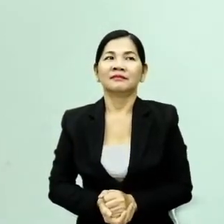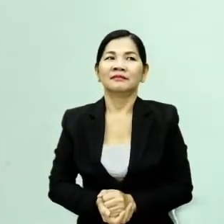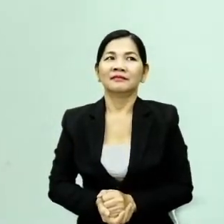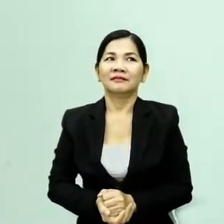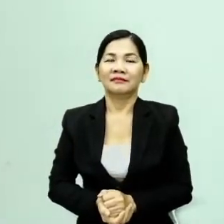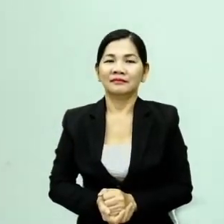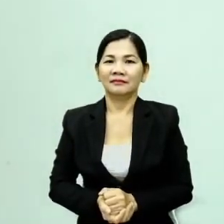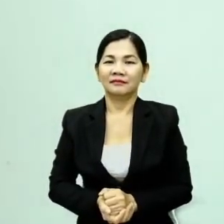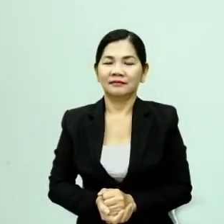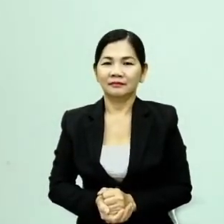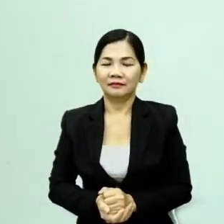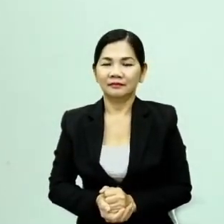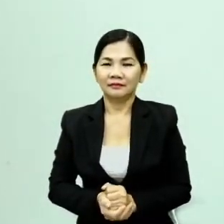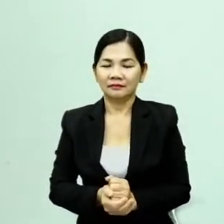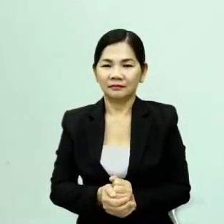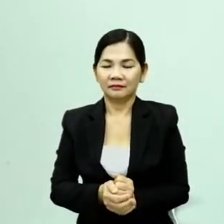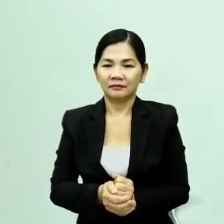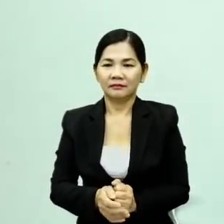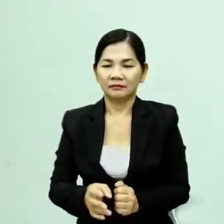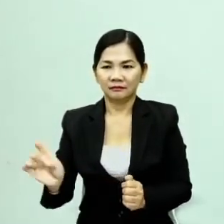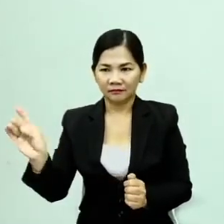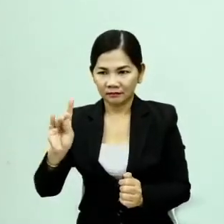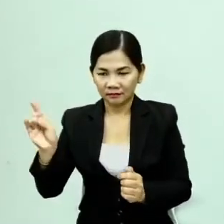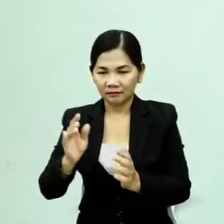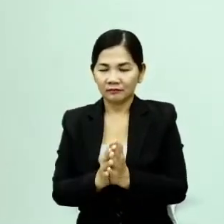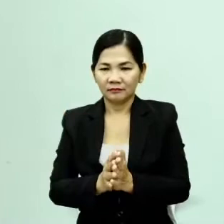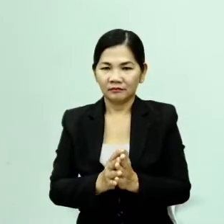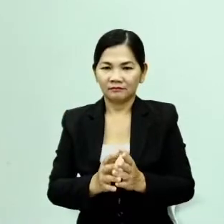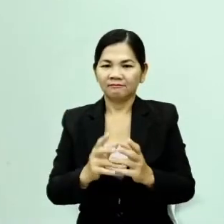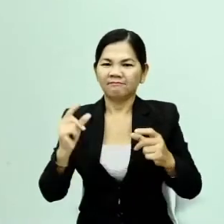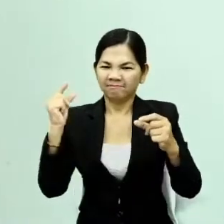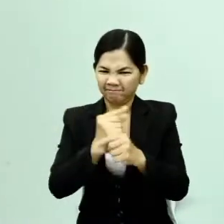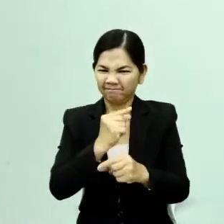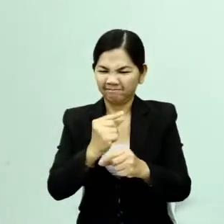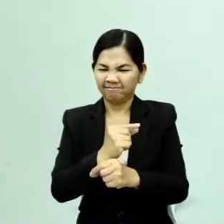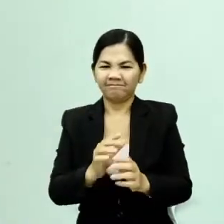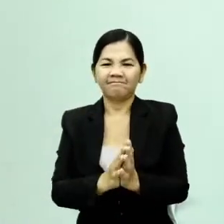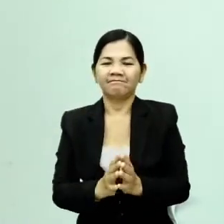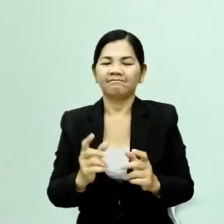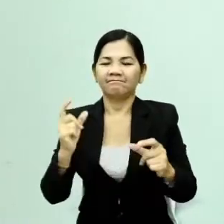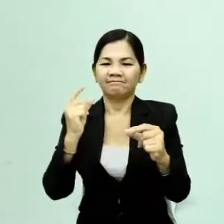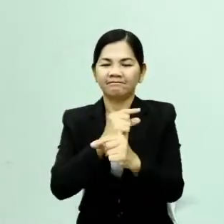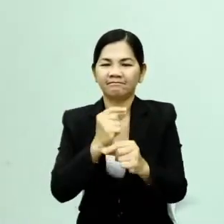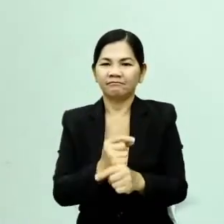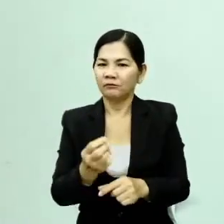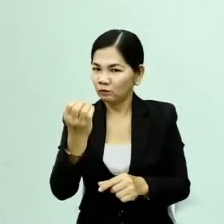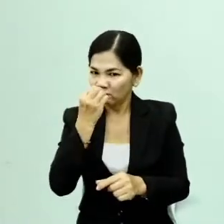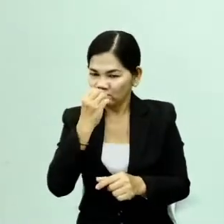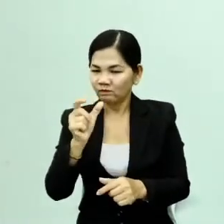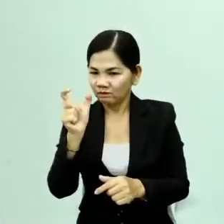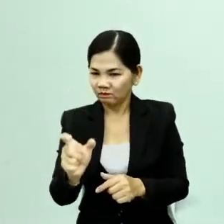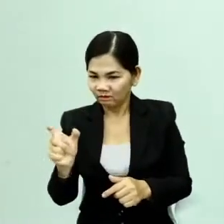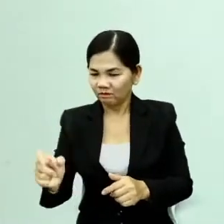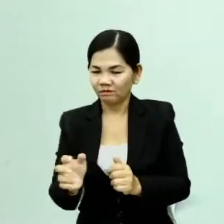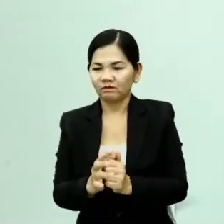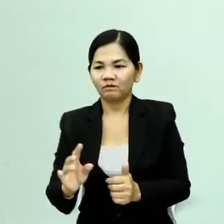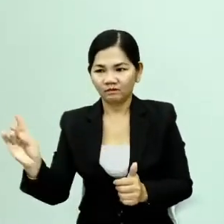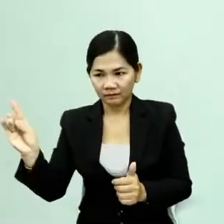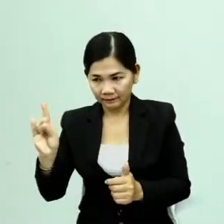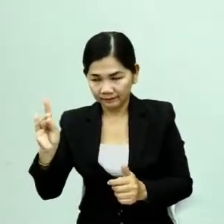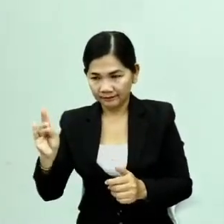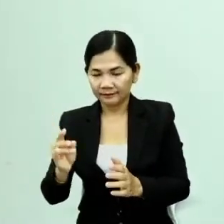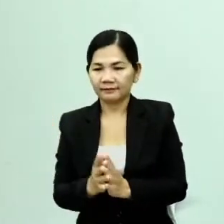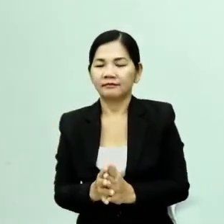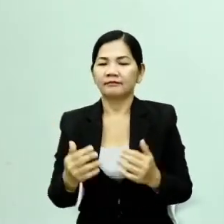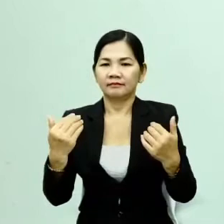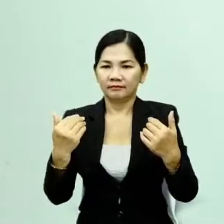cất bằng tay na con chân cọp bờ cha chỉ sắt riêng ca na con á cha vì ca vì ăn xì mình nuôi dưỡng bàn vì ăn xì sắt xì mình